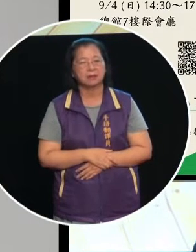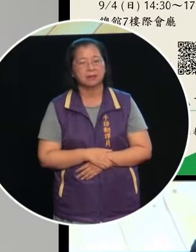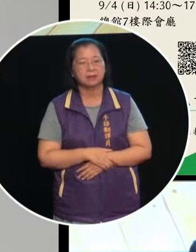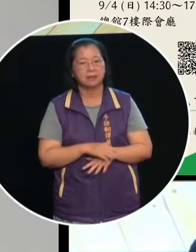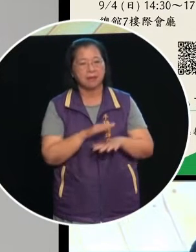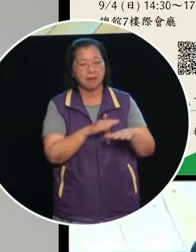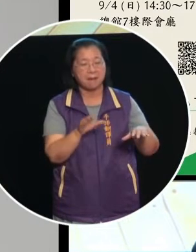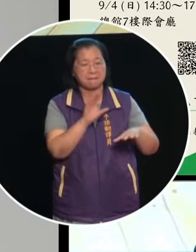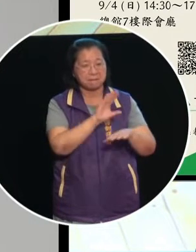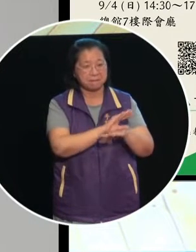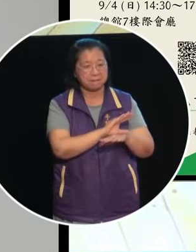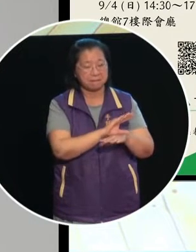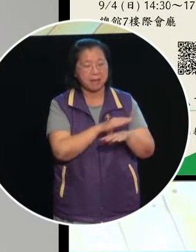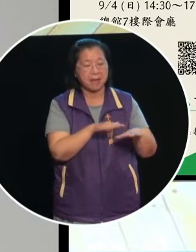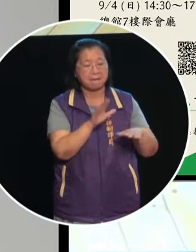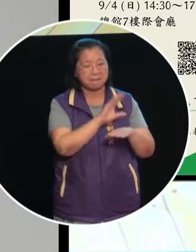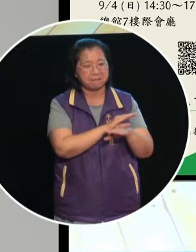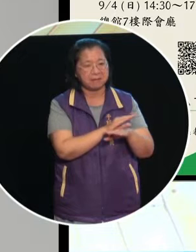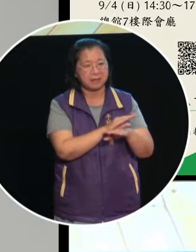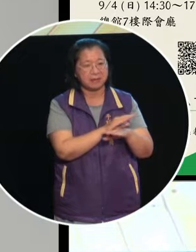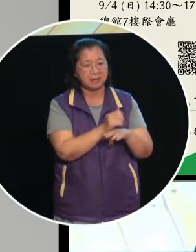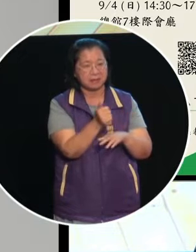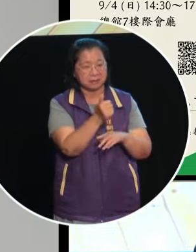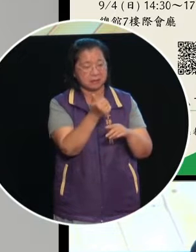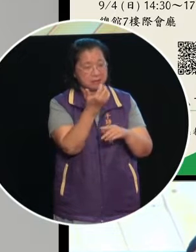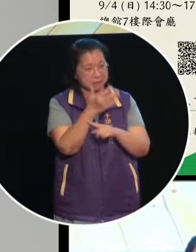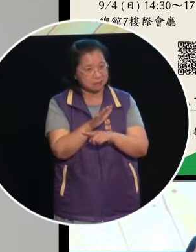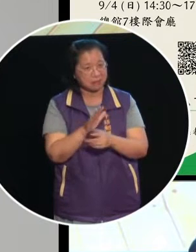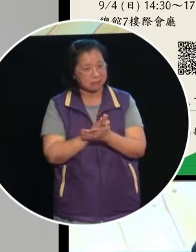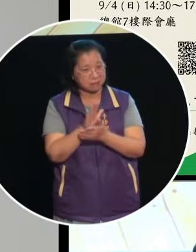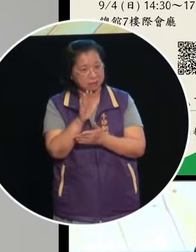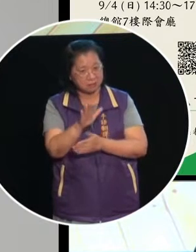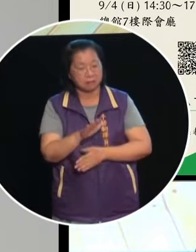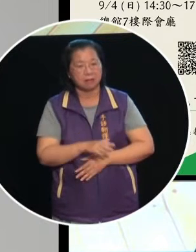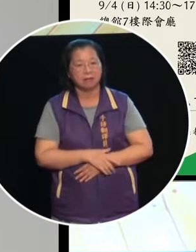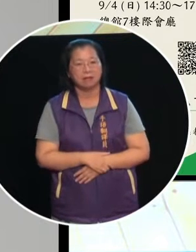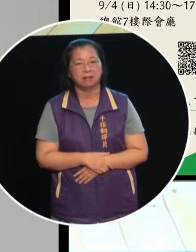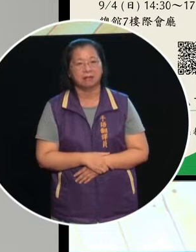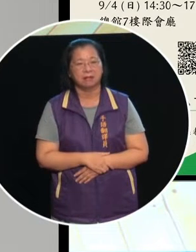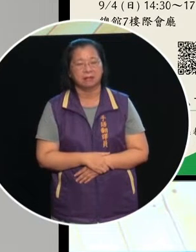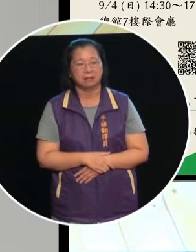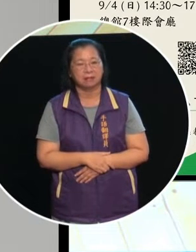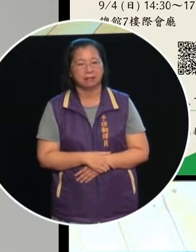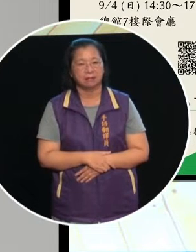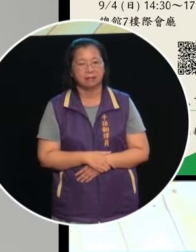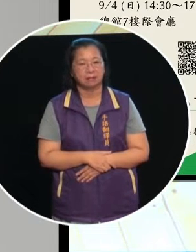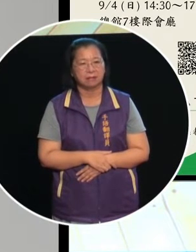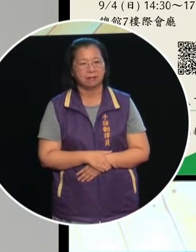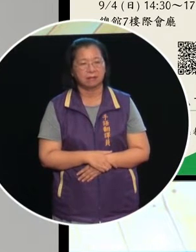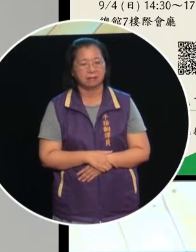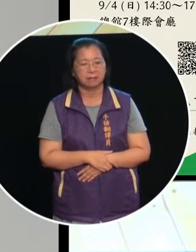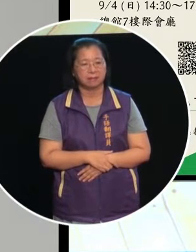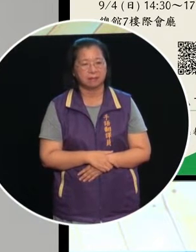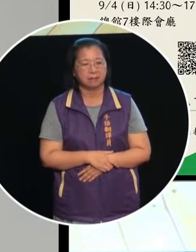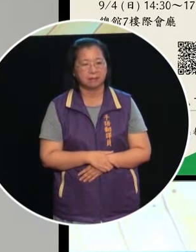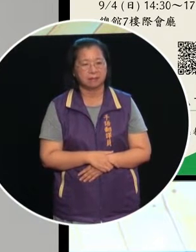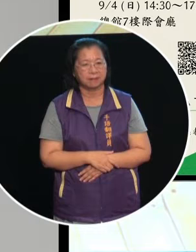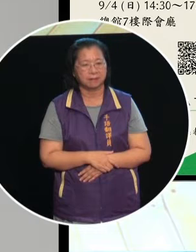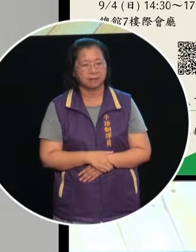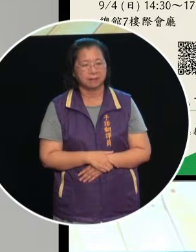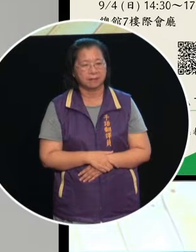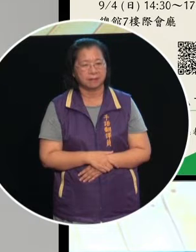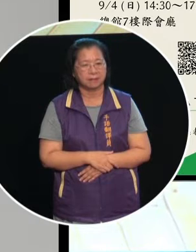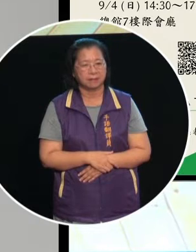生过世的时候，他们送过来的那个温暖的哀悼是代